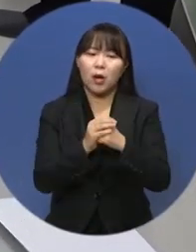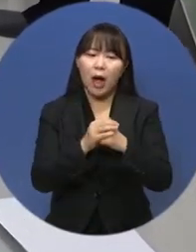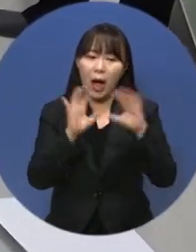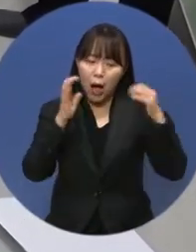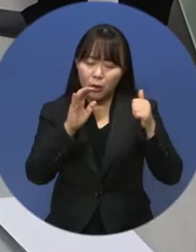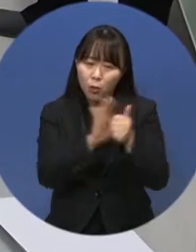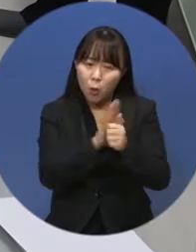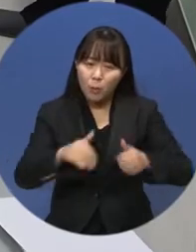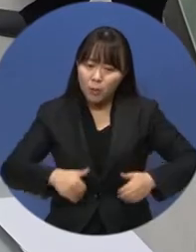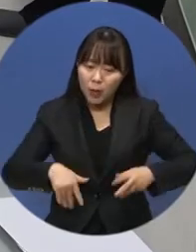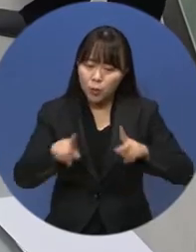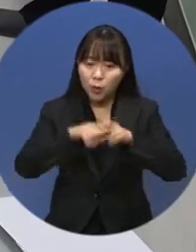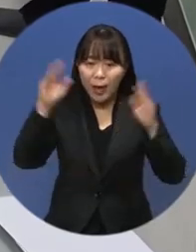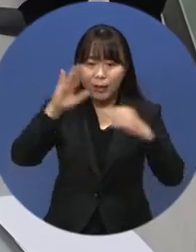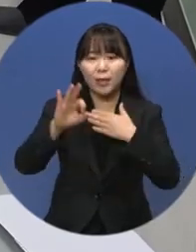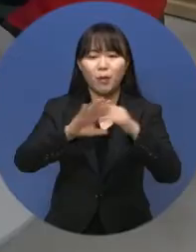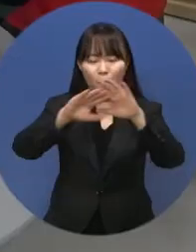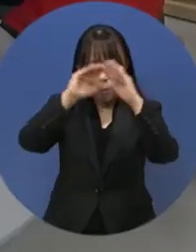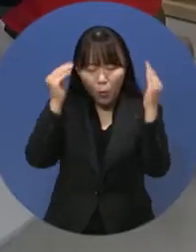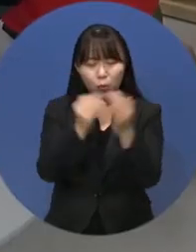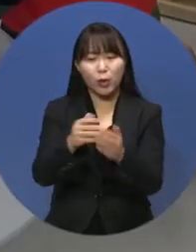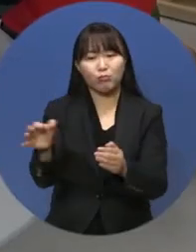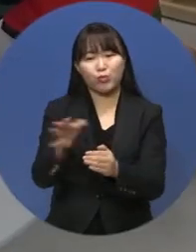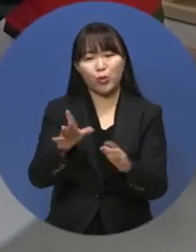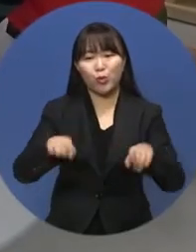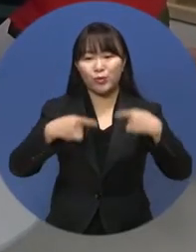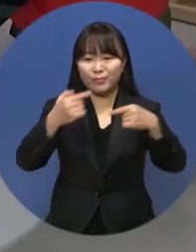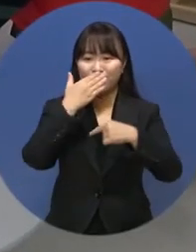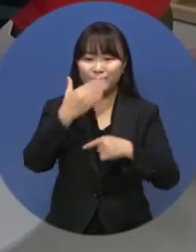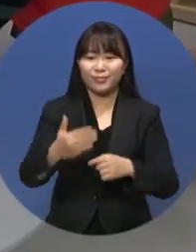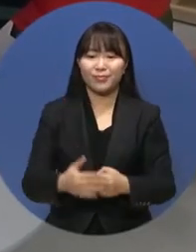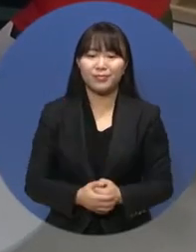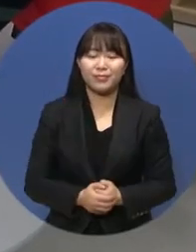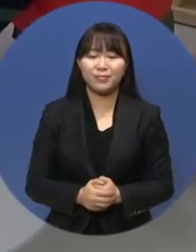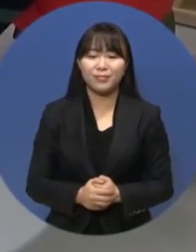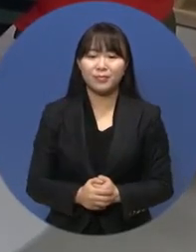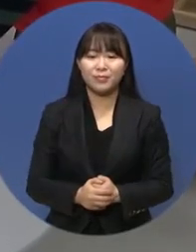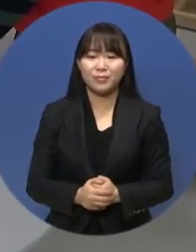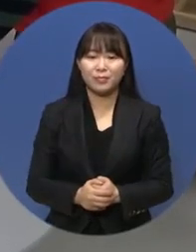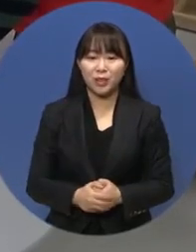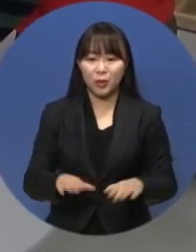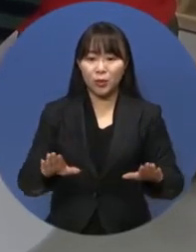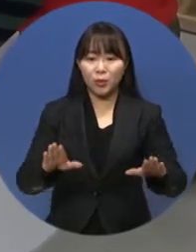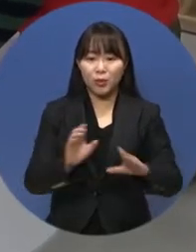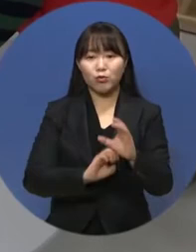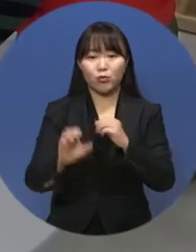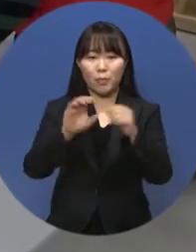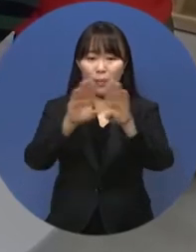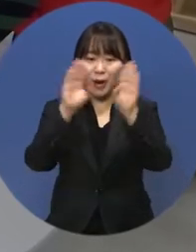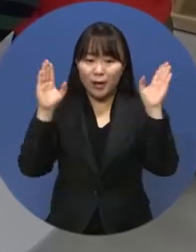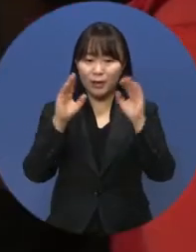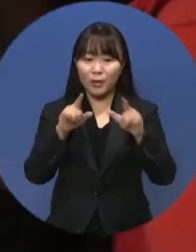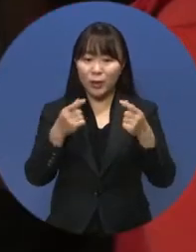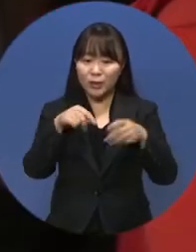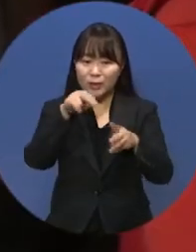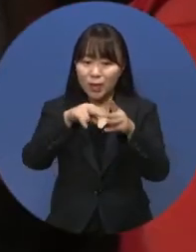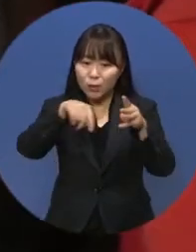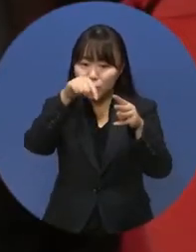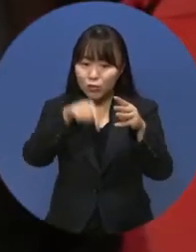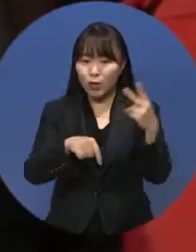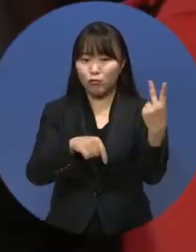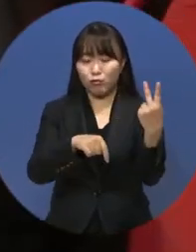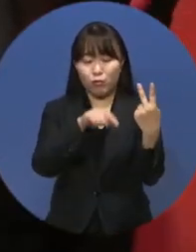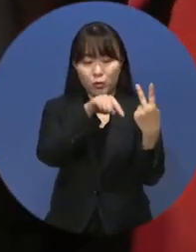하는 초등학생이면 누구나 무료로 이용할 수 있습니다. 이번에 추가로 개소한 아이 키움 센터 가운데